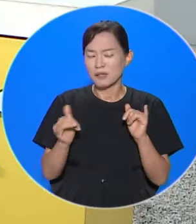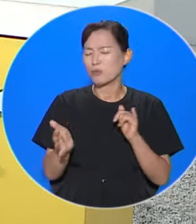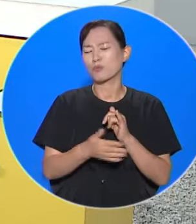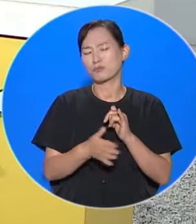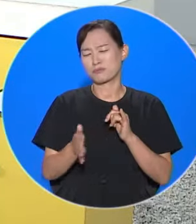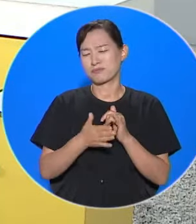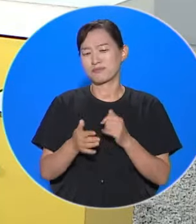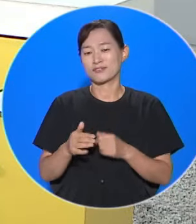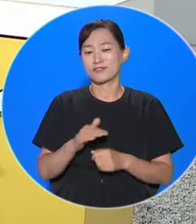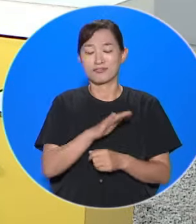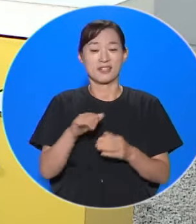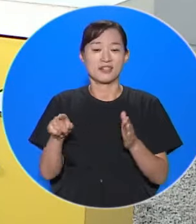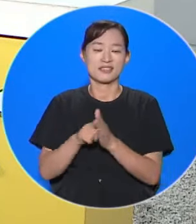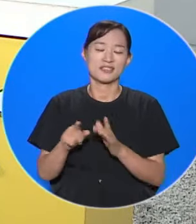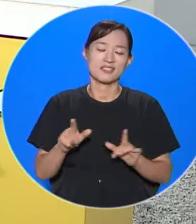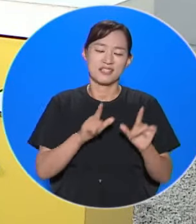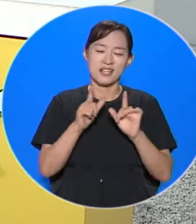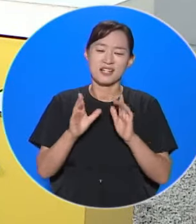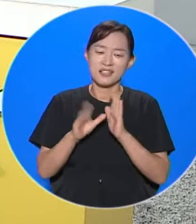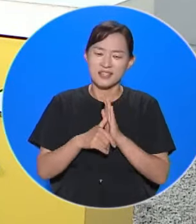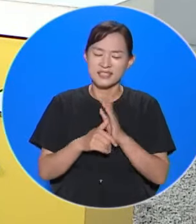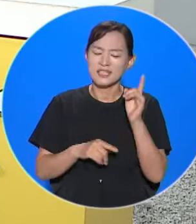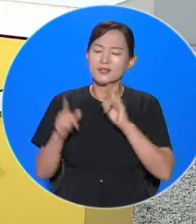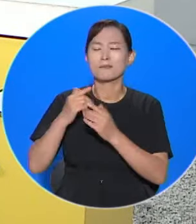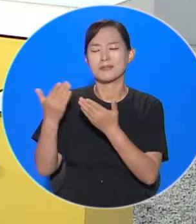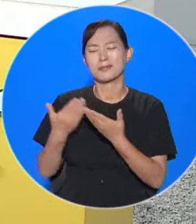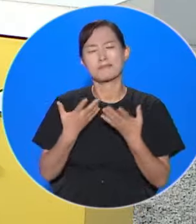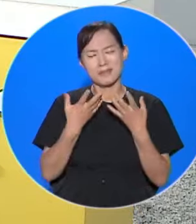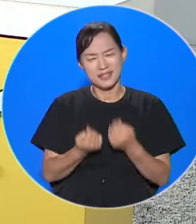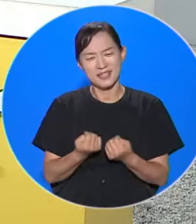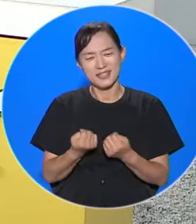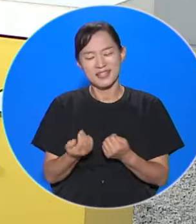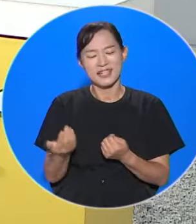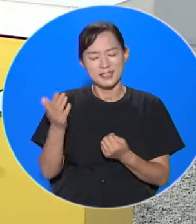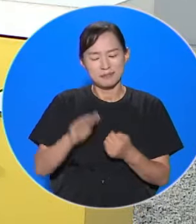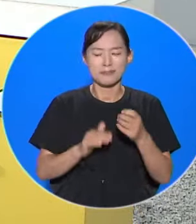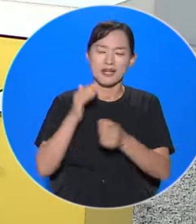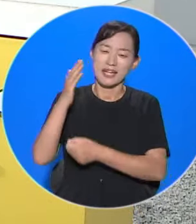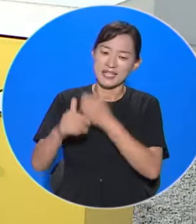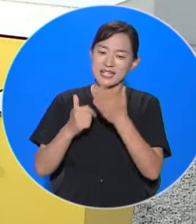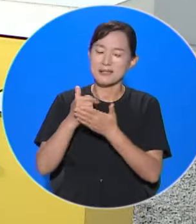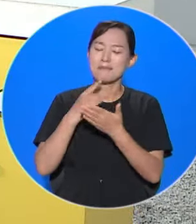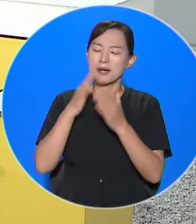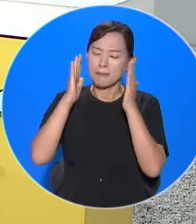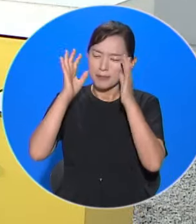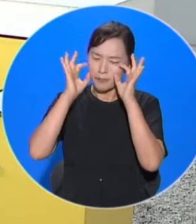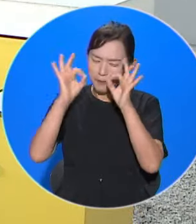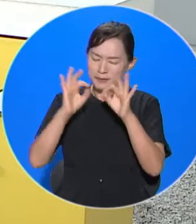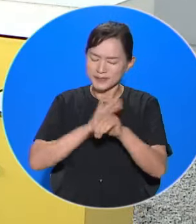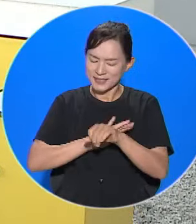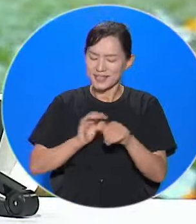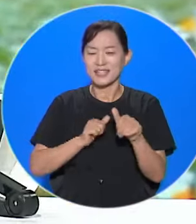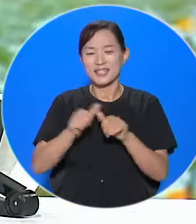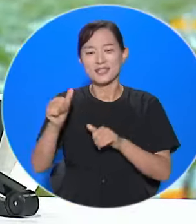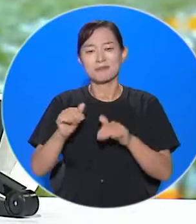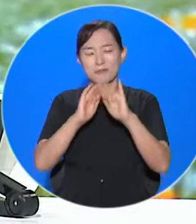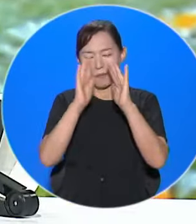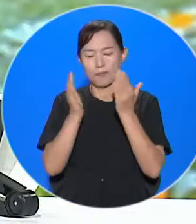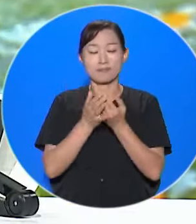신앙생활 하다 보면 상처받을 일들이 많지만 그때마다 하나님 바라보고 잘 이겨나가는 우리 모든